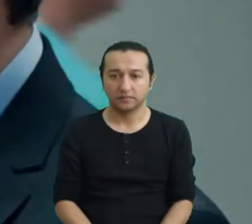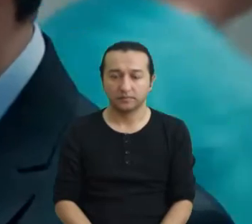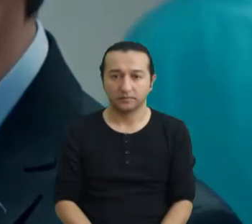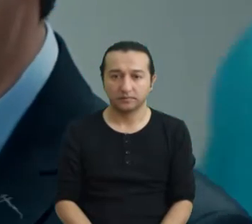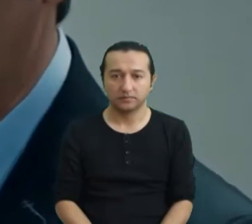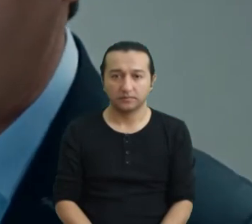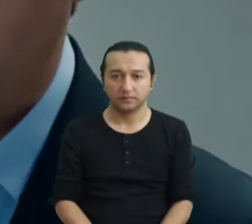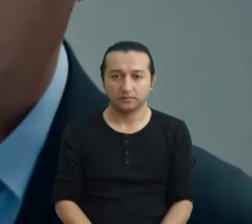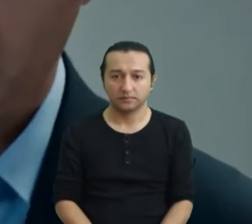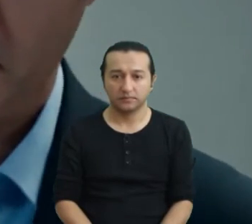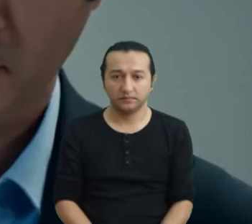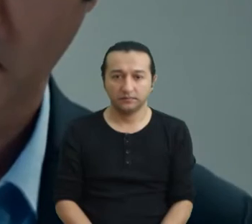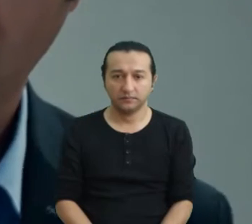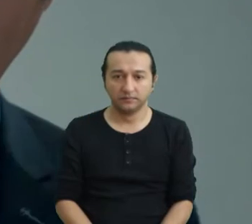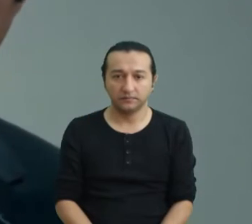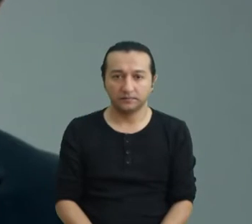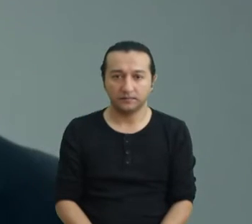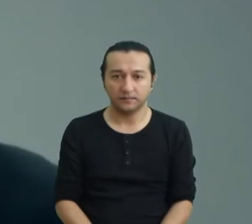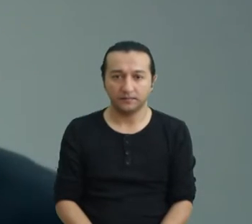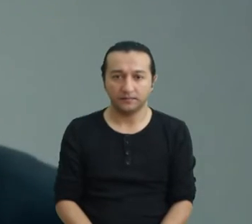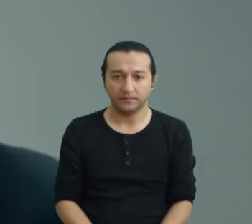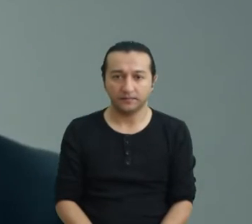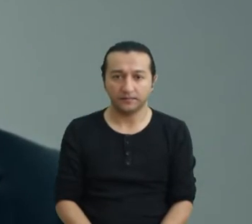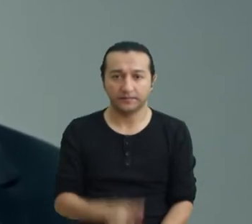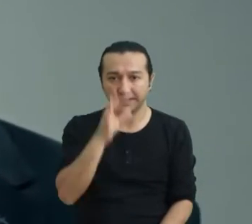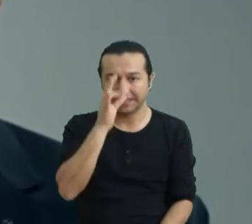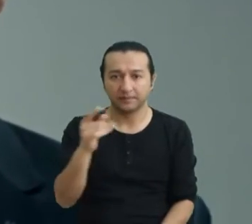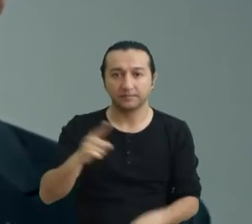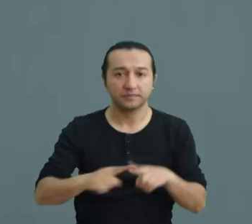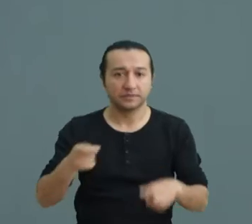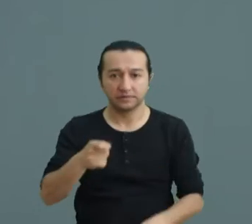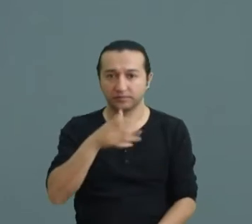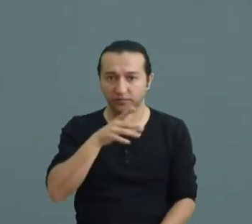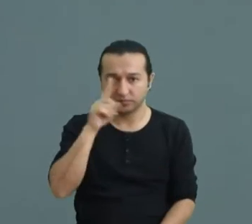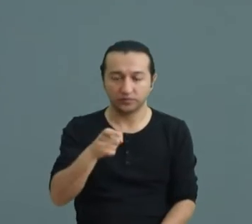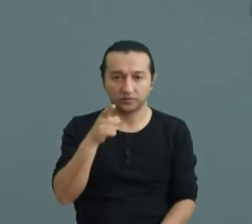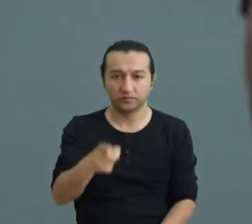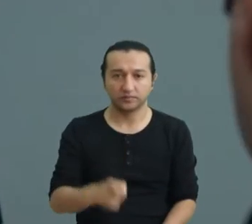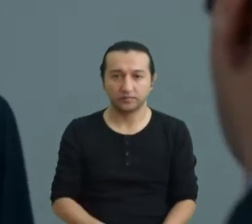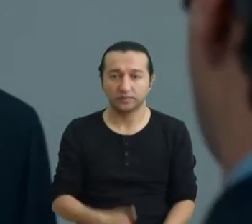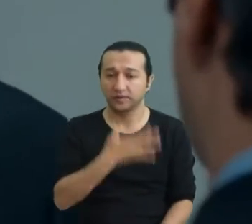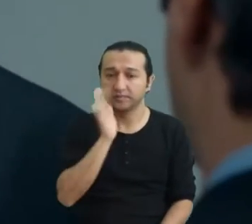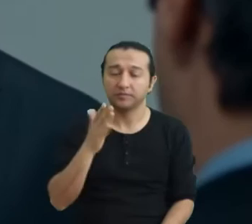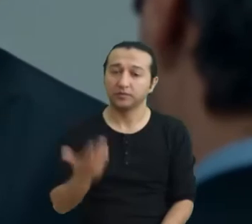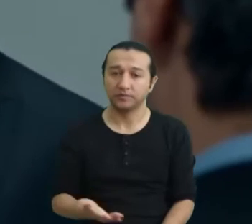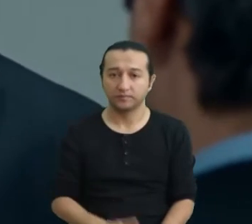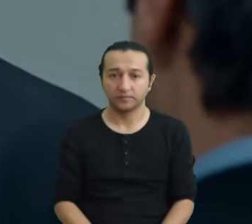gömlek, aynı renk kumaş pantolondan oluşan önlüğüyle doktor ayrıldı. Kim bıçaklamış sen biliyor musun?